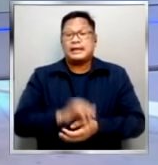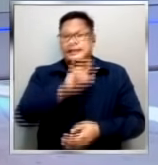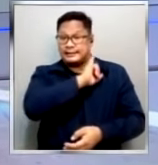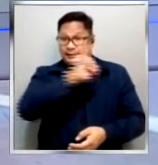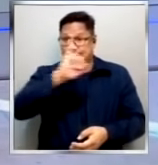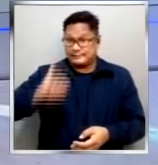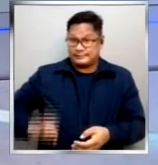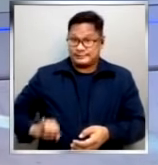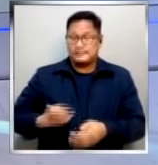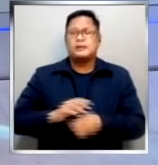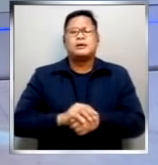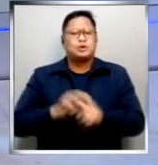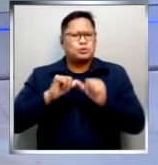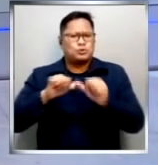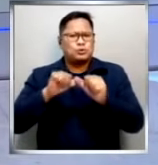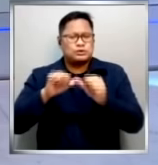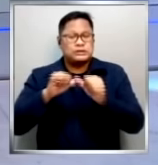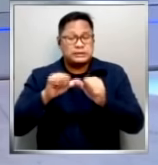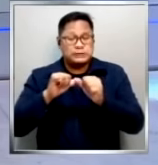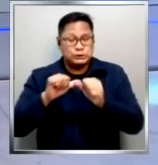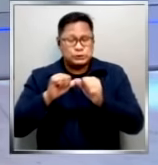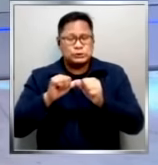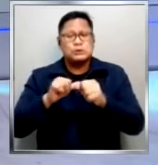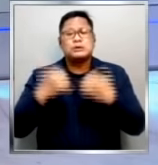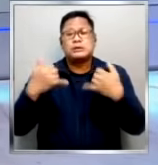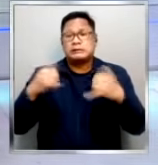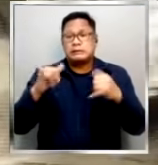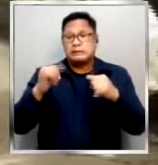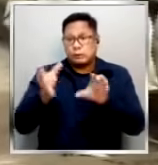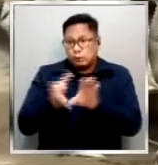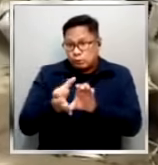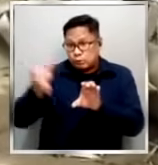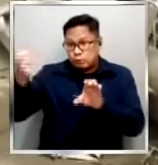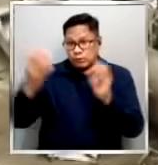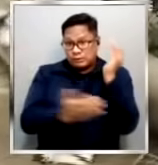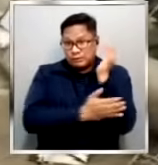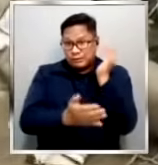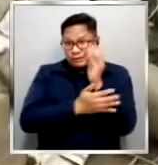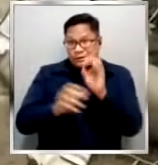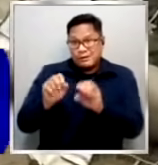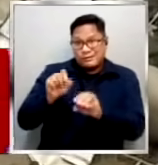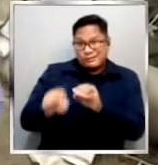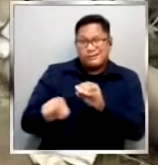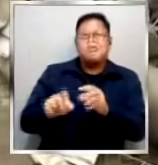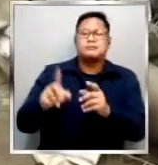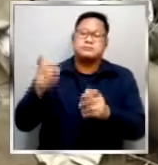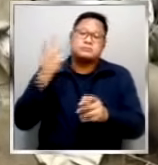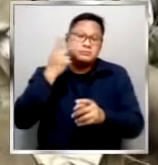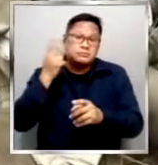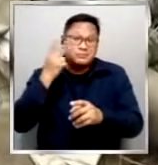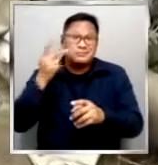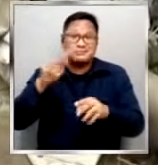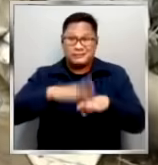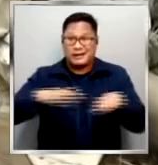boga ang ilang bata kahit matagal na itong bawal. Kita sa kalsada ilang bata hawak ang kani-kanilang mga boga o improvised na